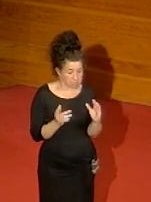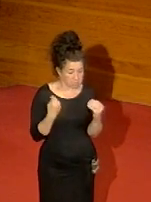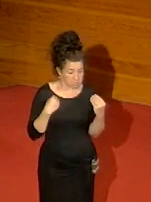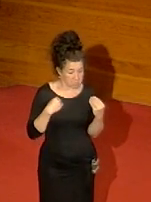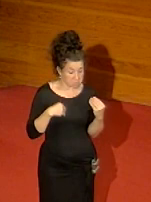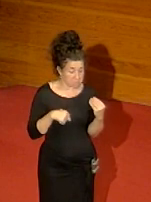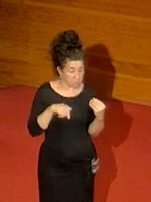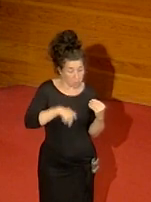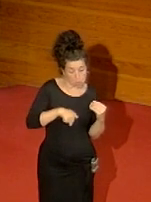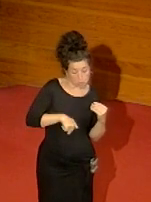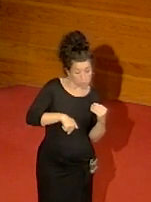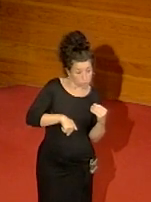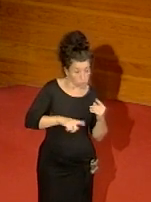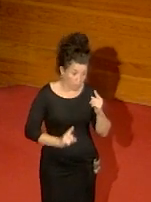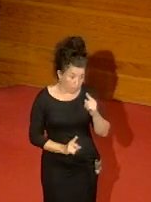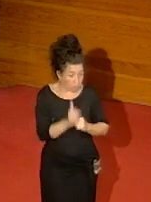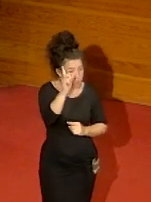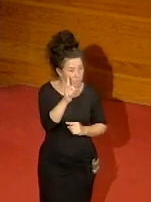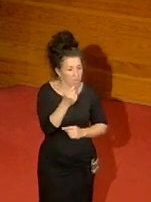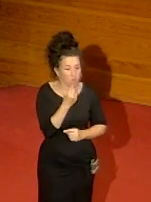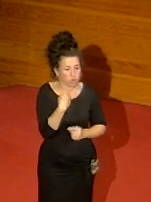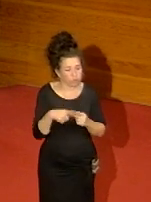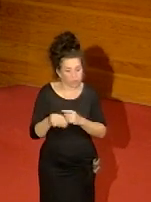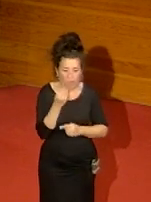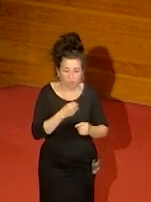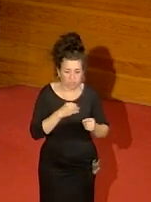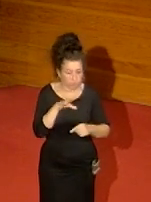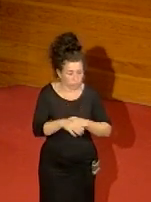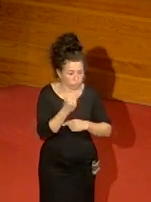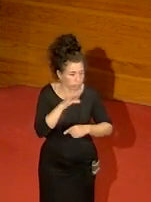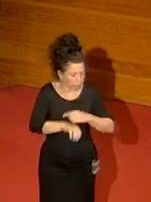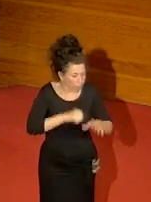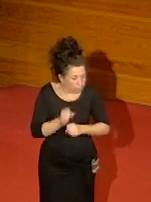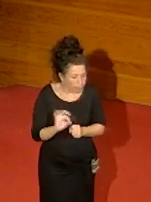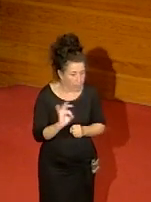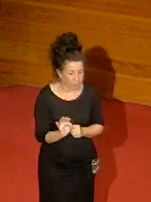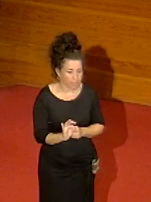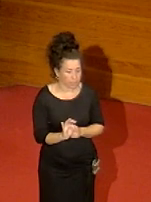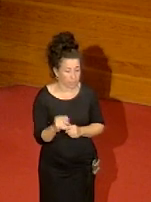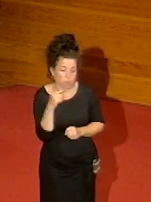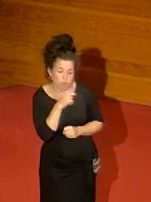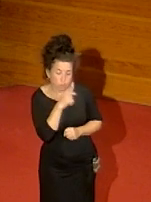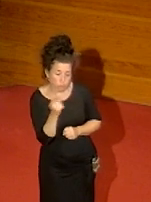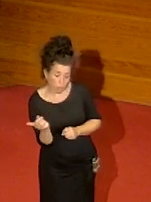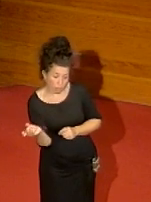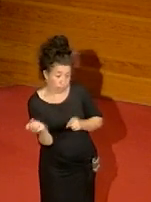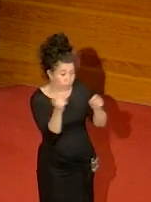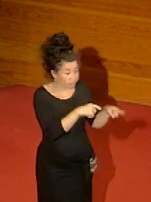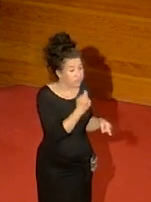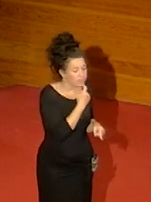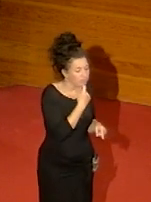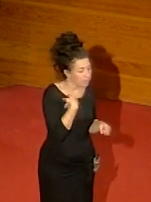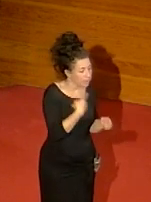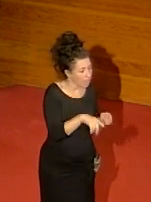ez? Produktuak erostera, Errusiarrak Finlandiara joaten ziren Europar Batasuneko produktuak erosi ahal izateko eta